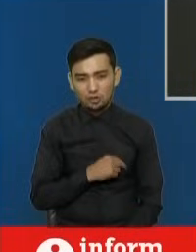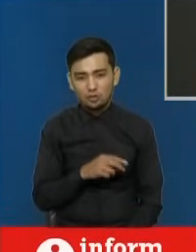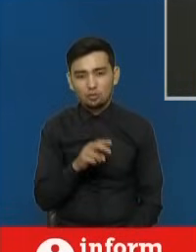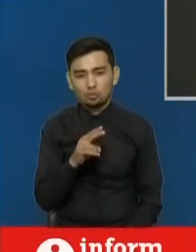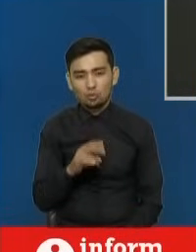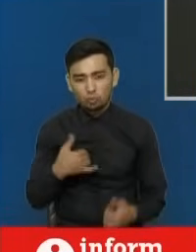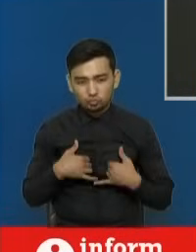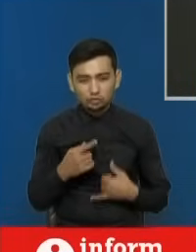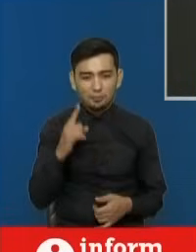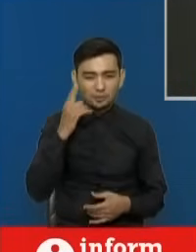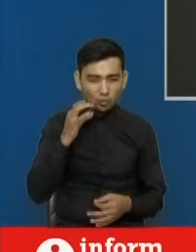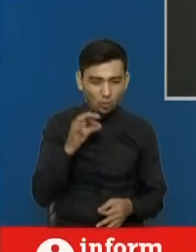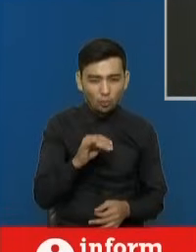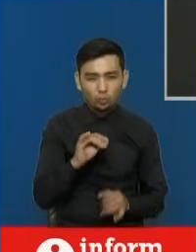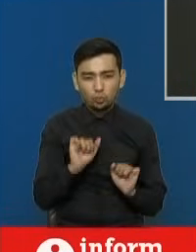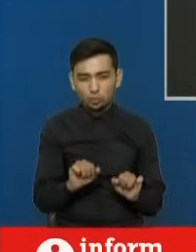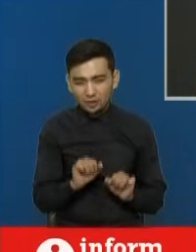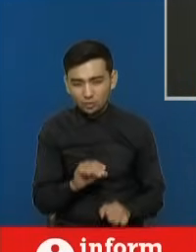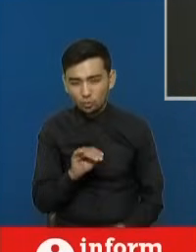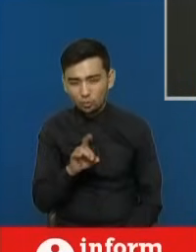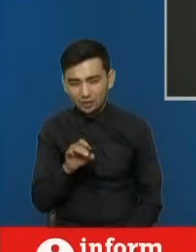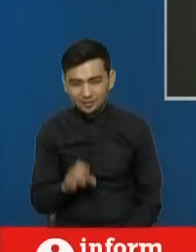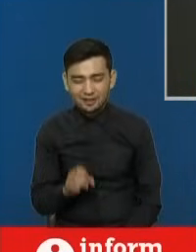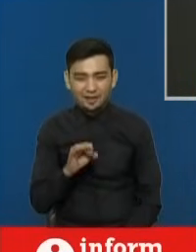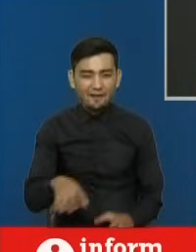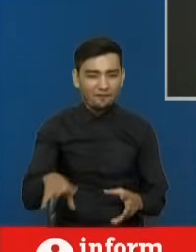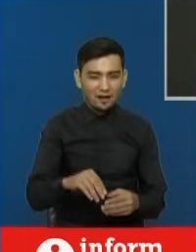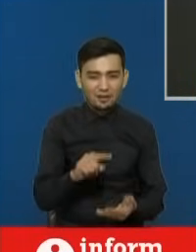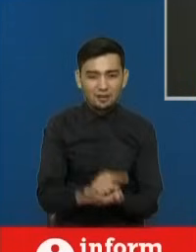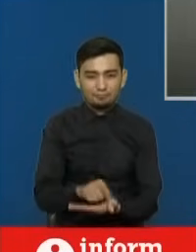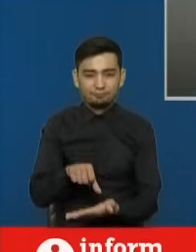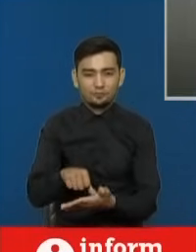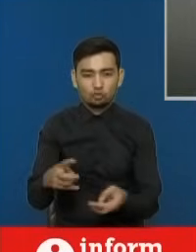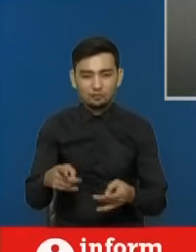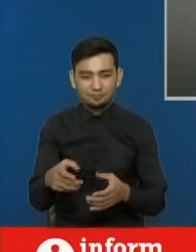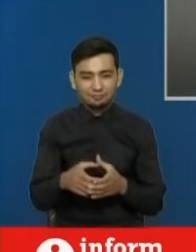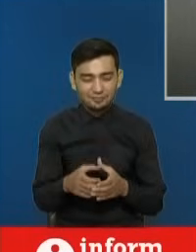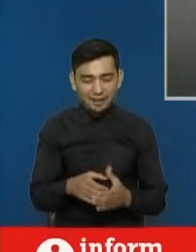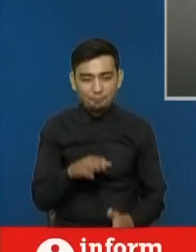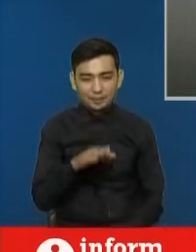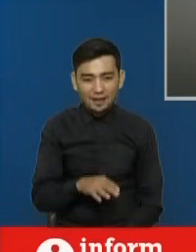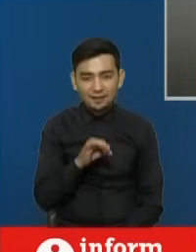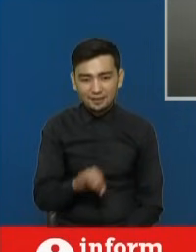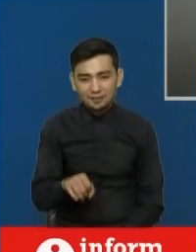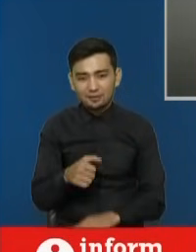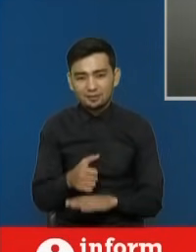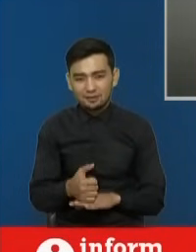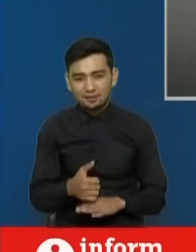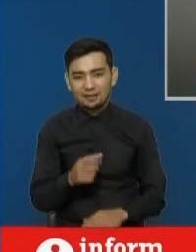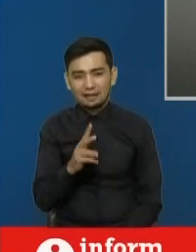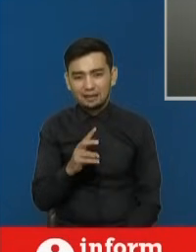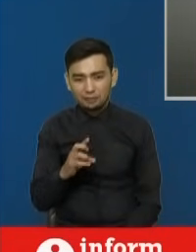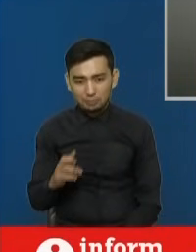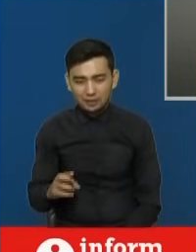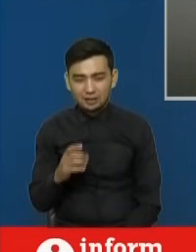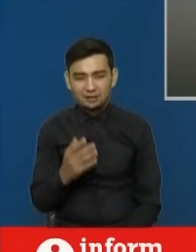педагоги, и психологи, и юристы должны быть. И вообще во всех этих комиссиях присутствовали генералы КНБ и так